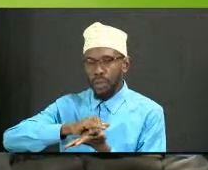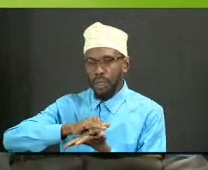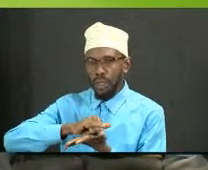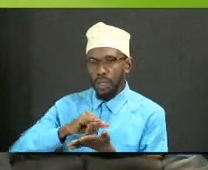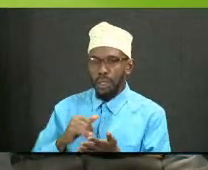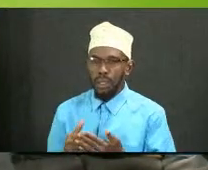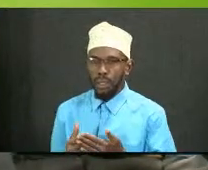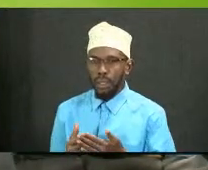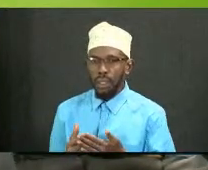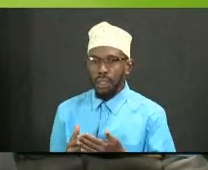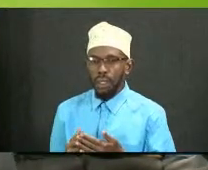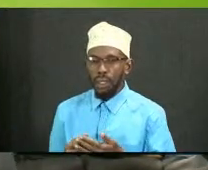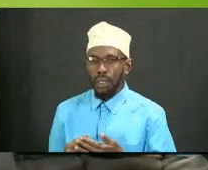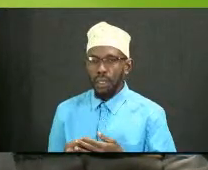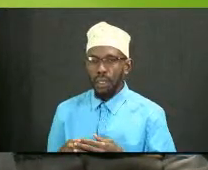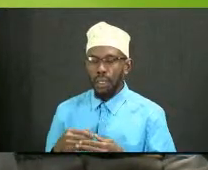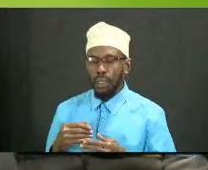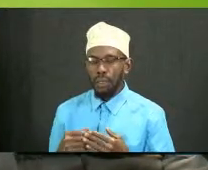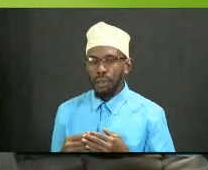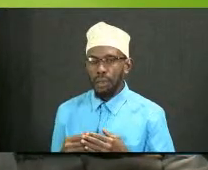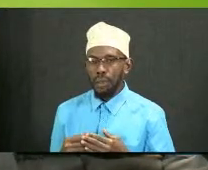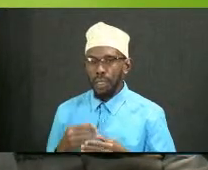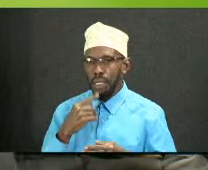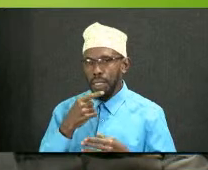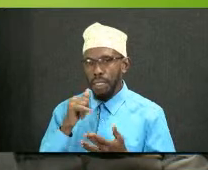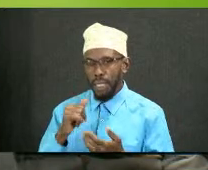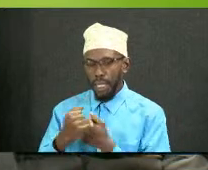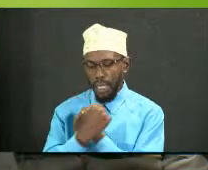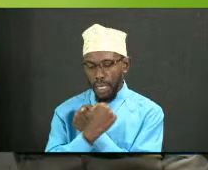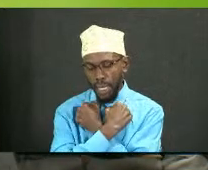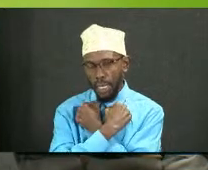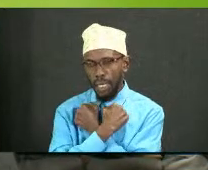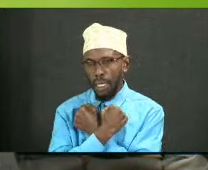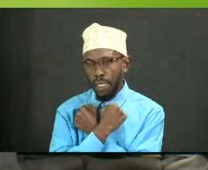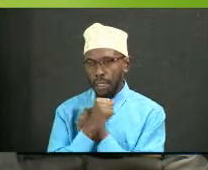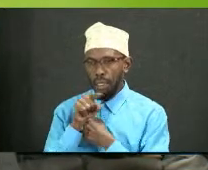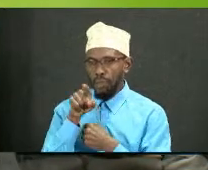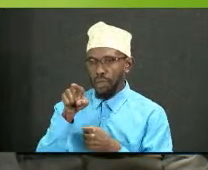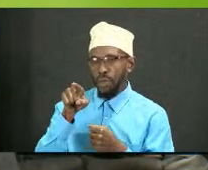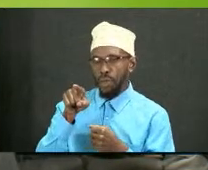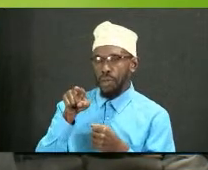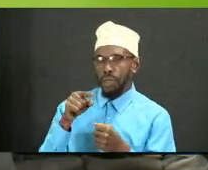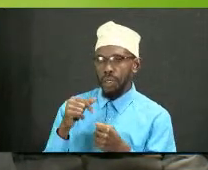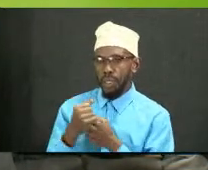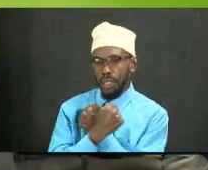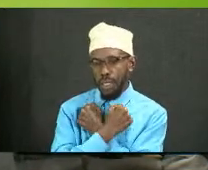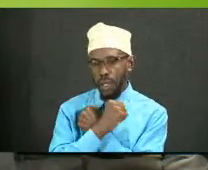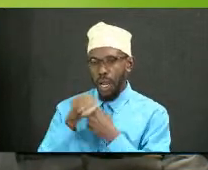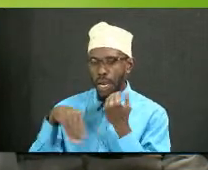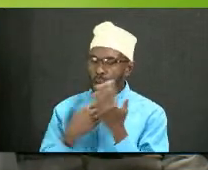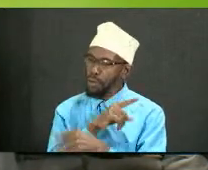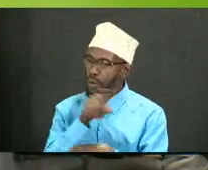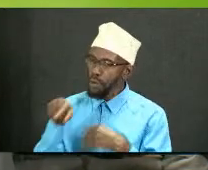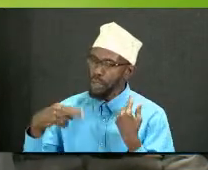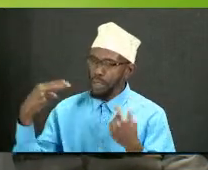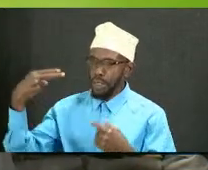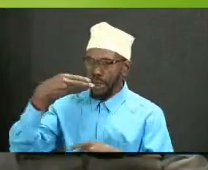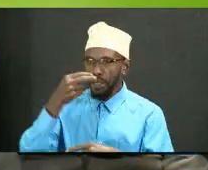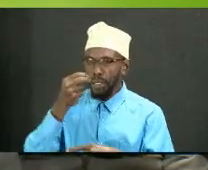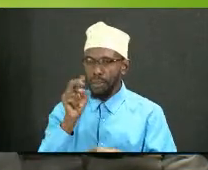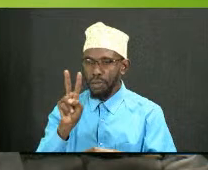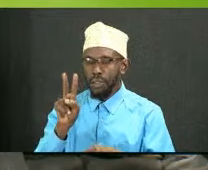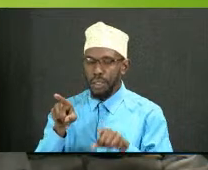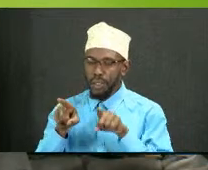mwanamke, Bulo Mihale ameandika I love you. Tunakupenda sisi wote katika Horizon